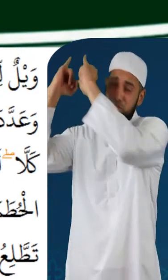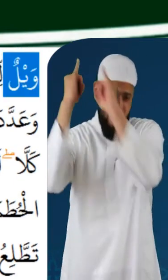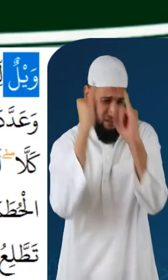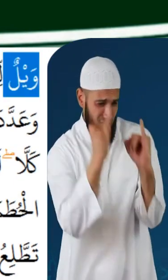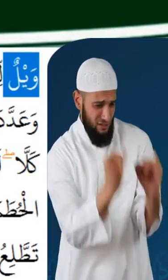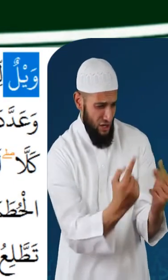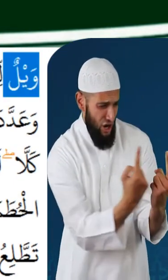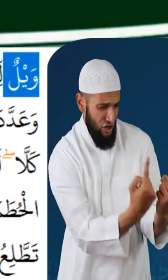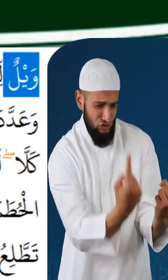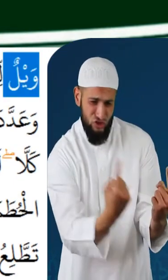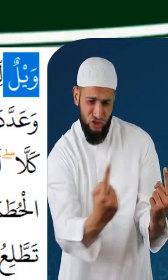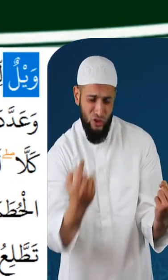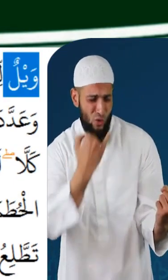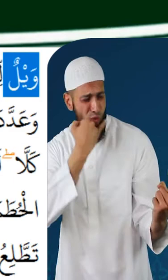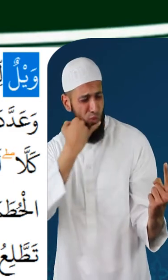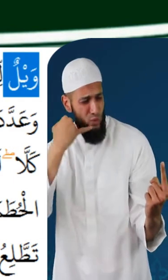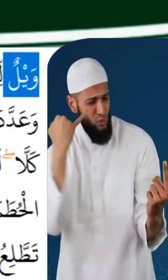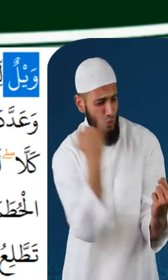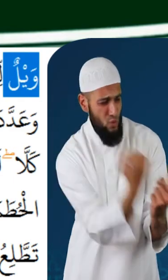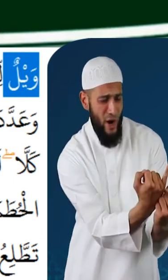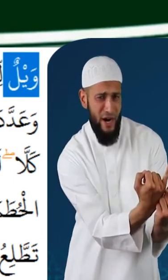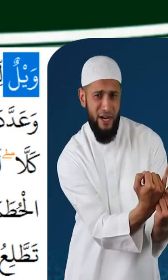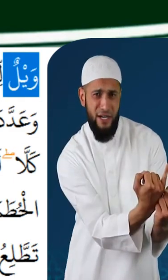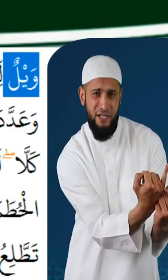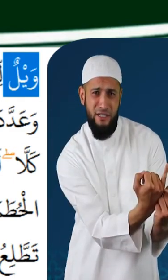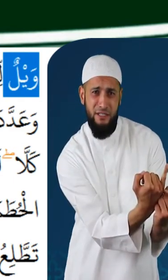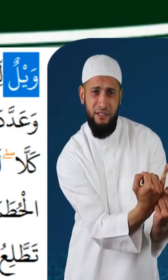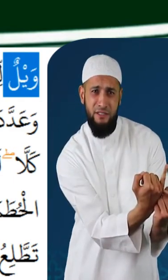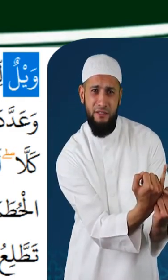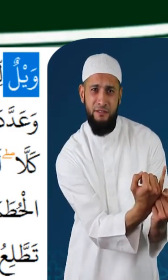لكلا لينبذن في جهنم